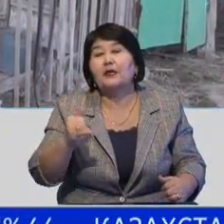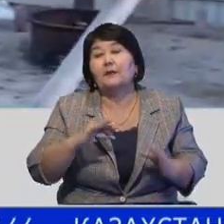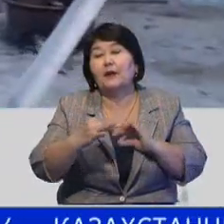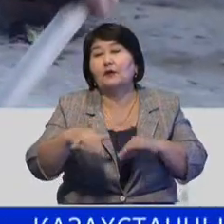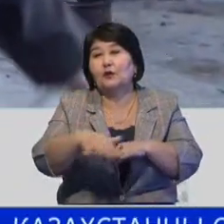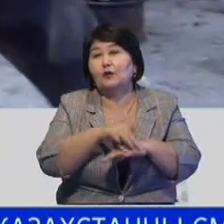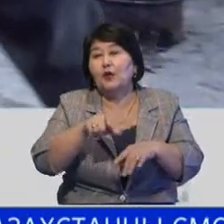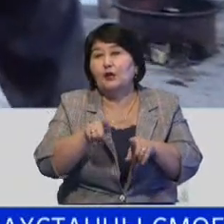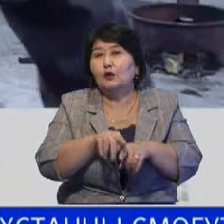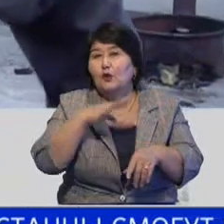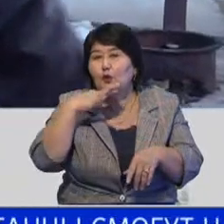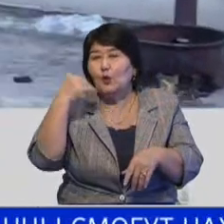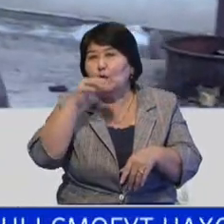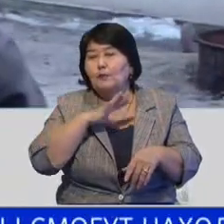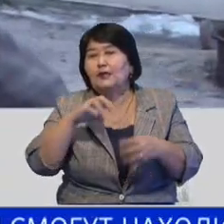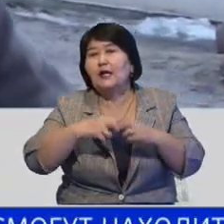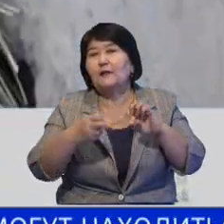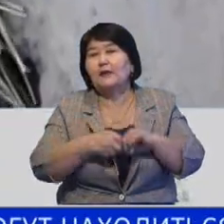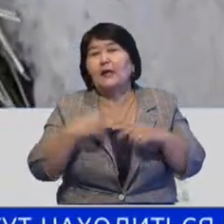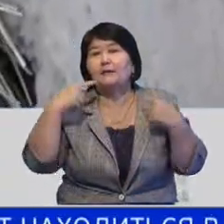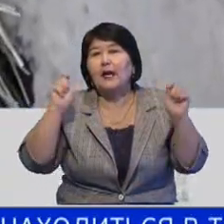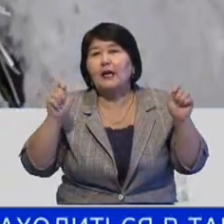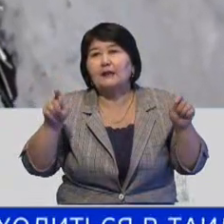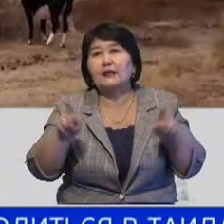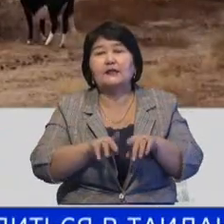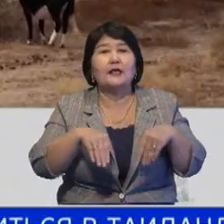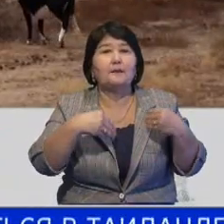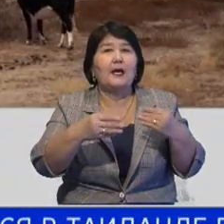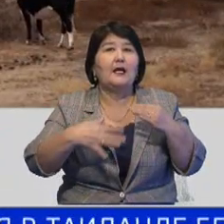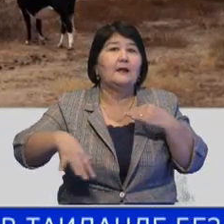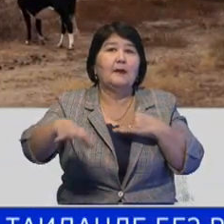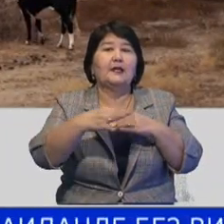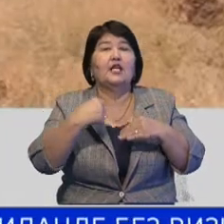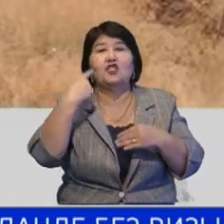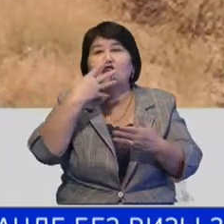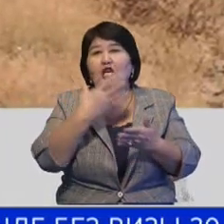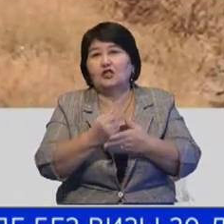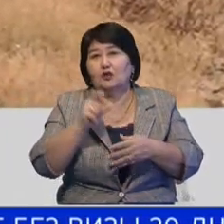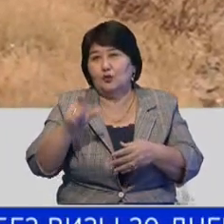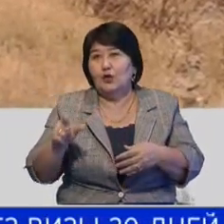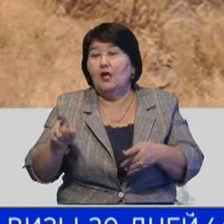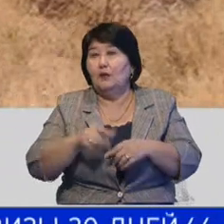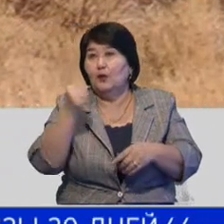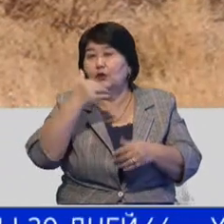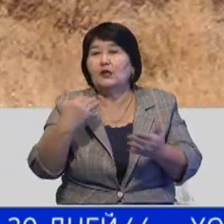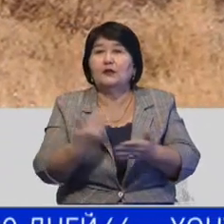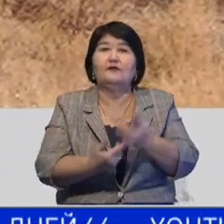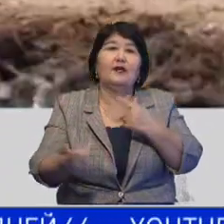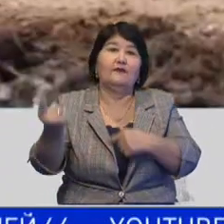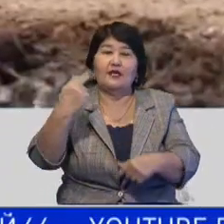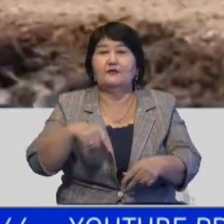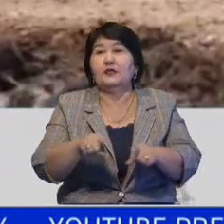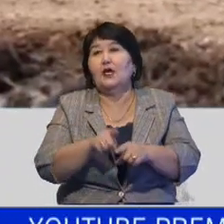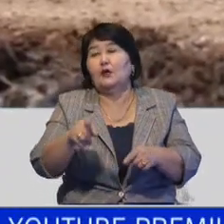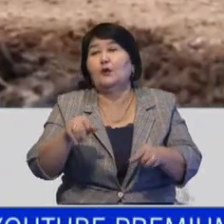посёлков Здесь также долгие годы были проблемы с выпадом скота из-за передачи пастбищ частной руки в прошлом году эти земли были возвращены